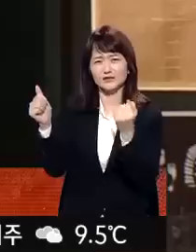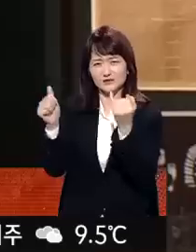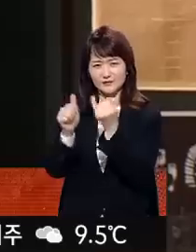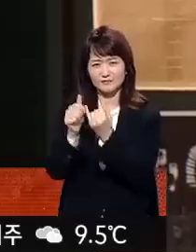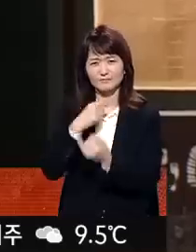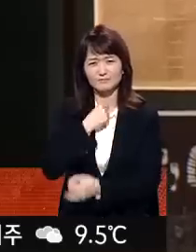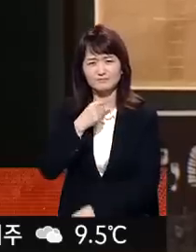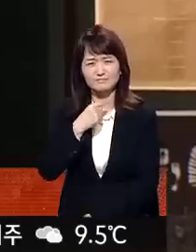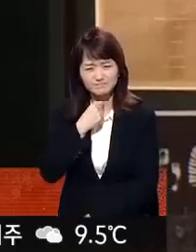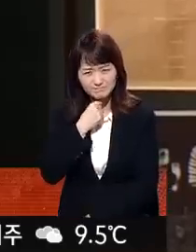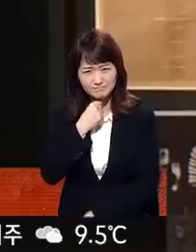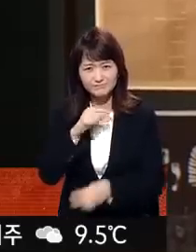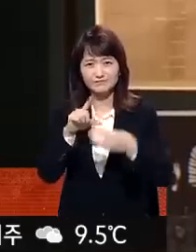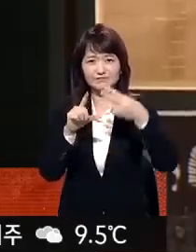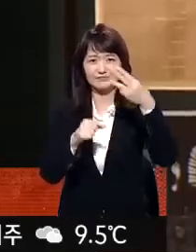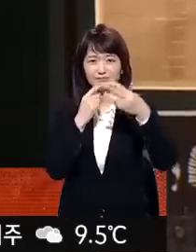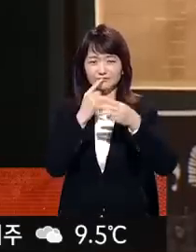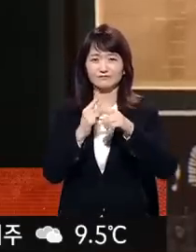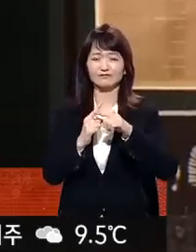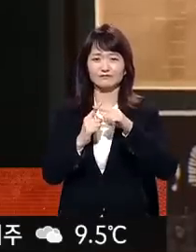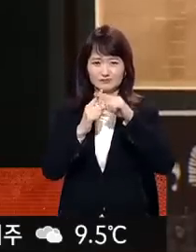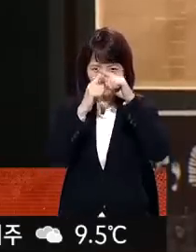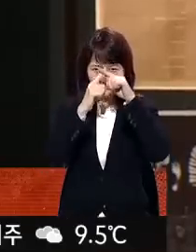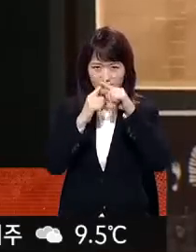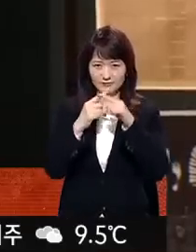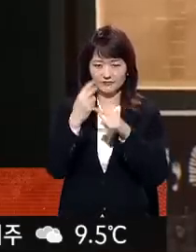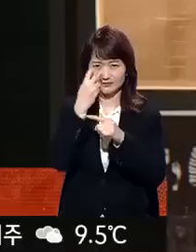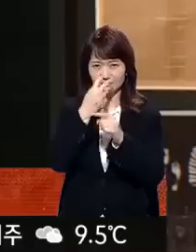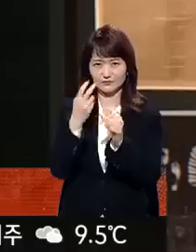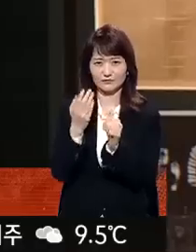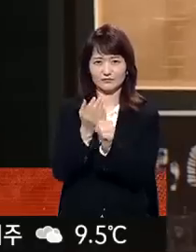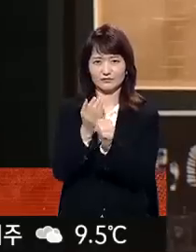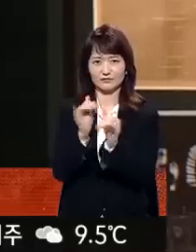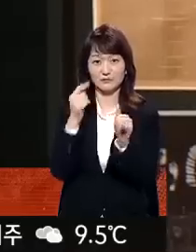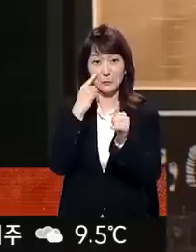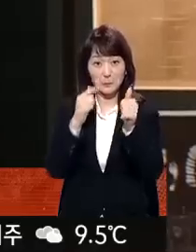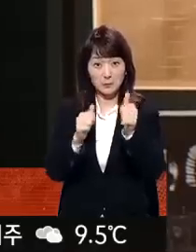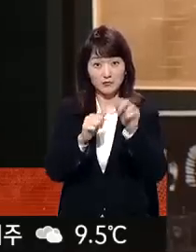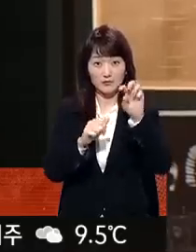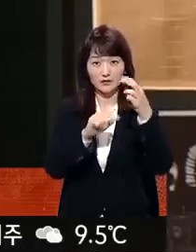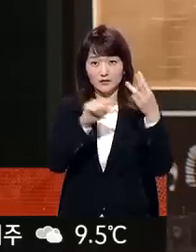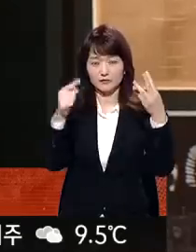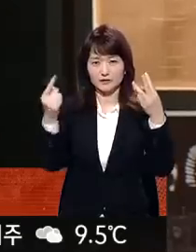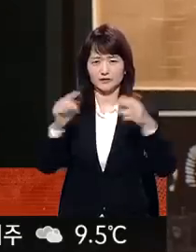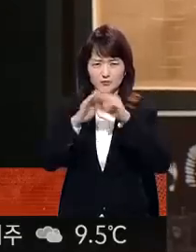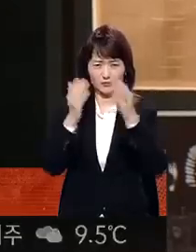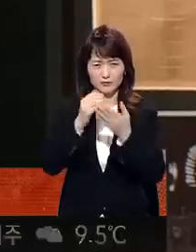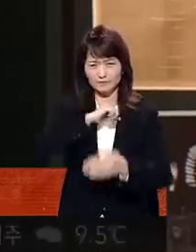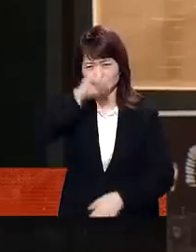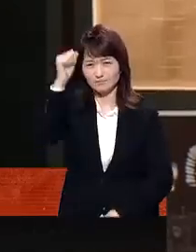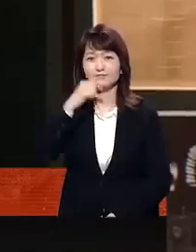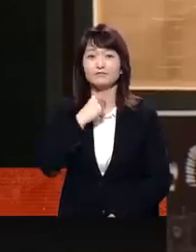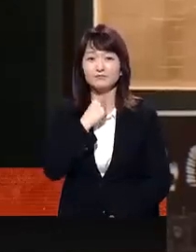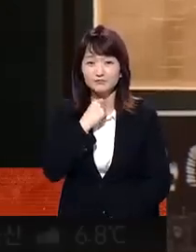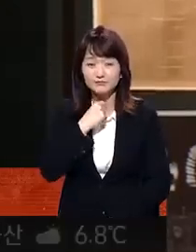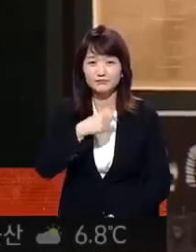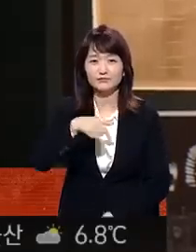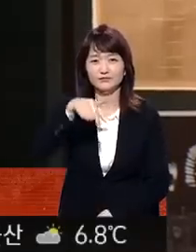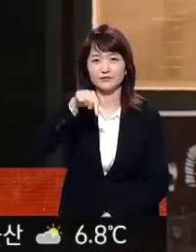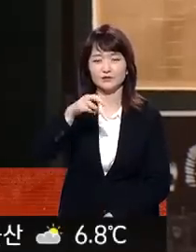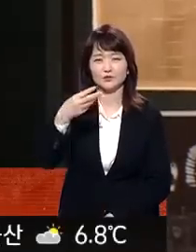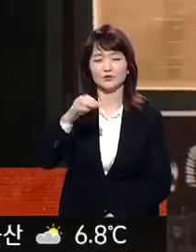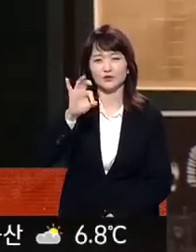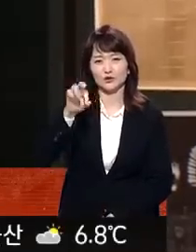임기수님, 3월 간호조무사 시험 봅니다. 우리 23-1기 전원 합격 기원하신 구리의